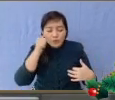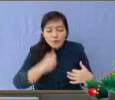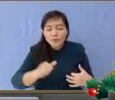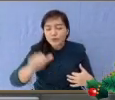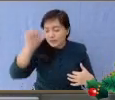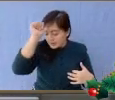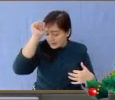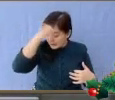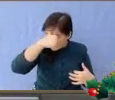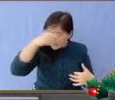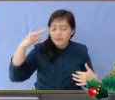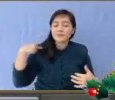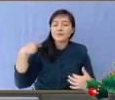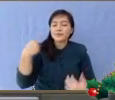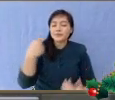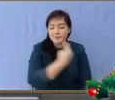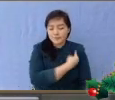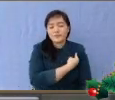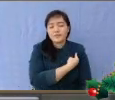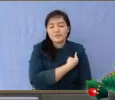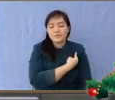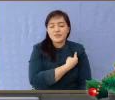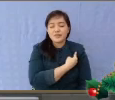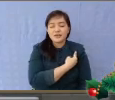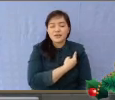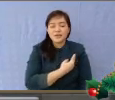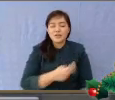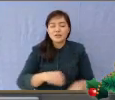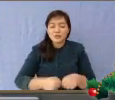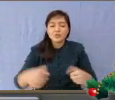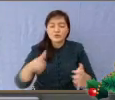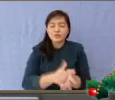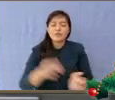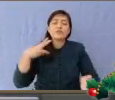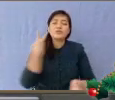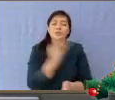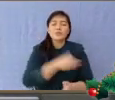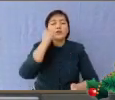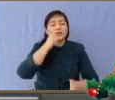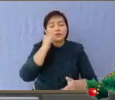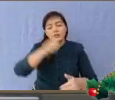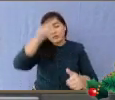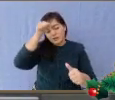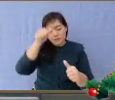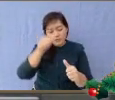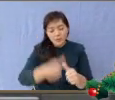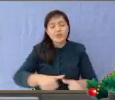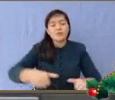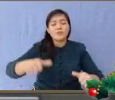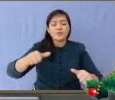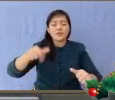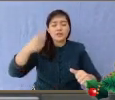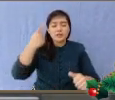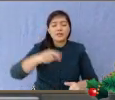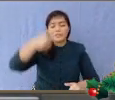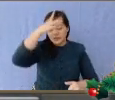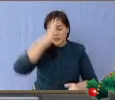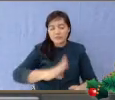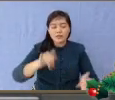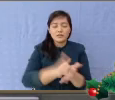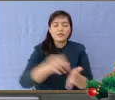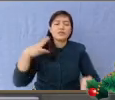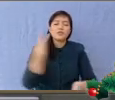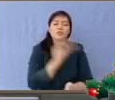maalala, Panginoon, kung sinong Diyos meron kami, Panginoon, at na siyang laging nakagabay po sa amin.